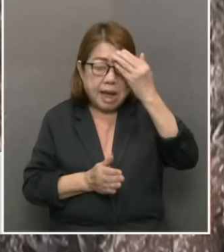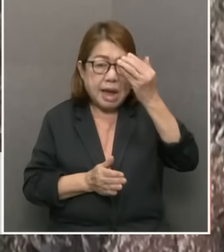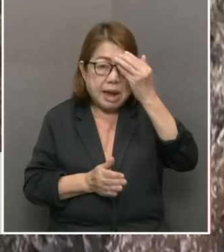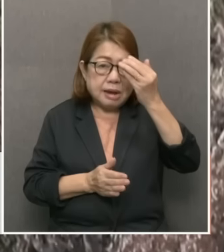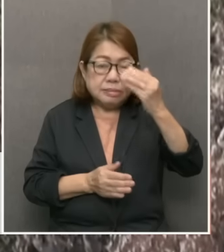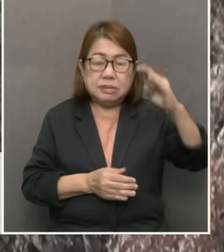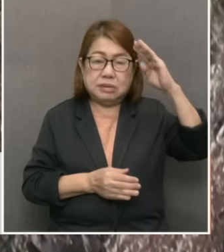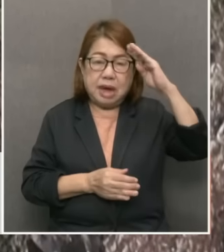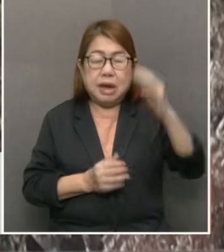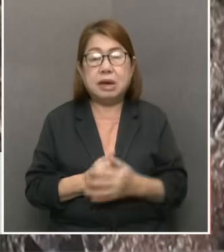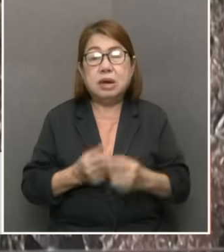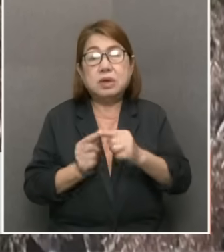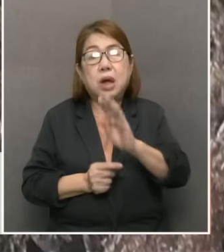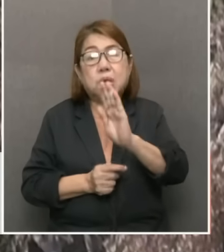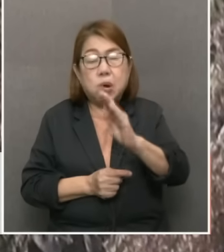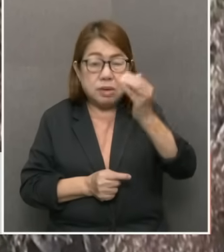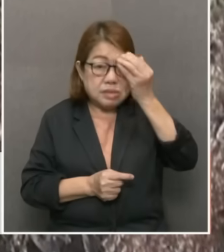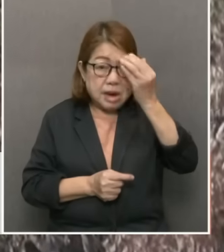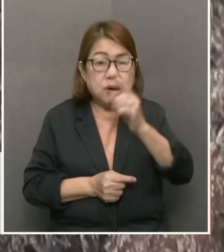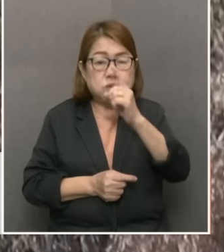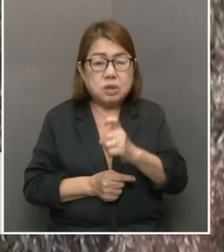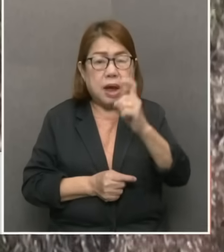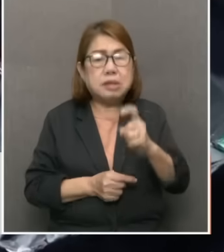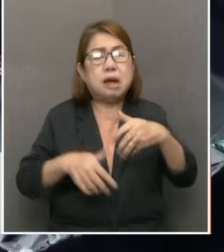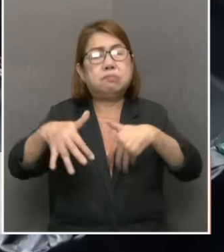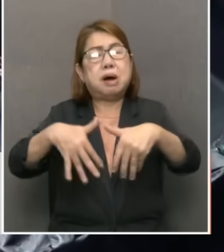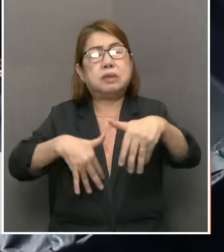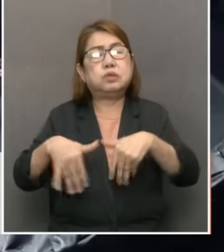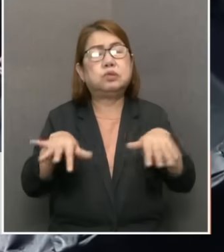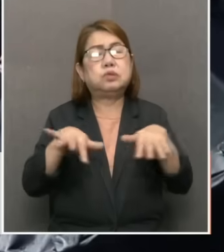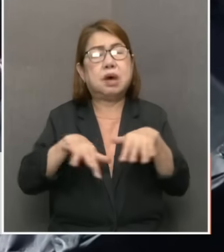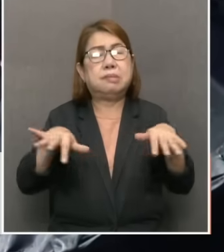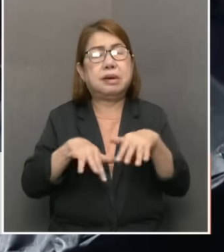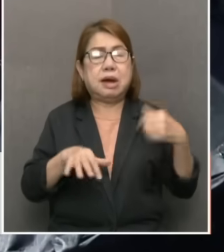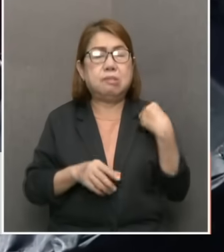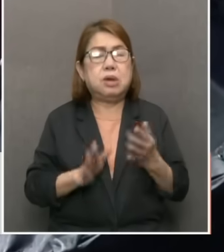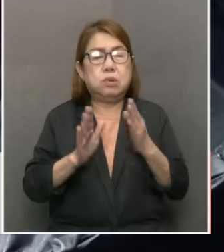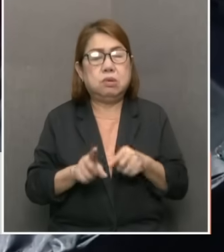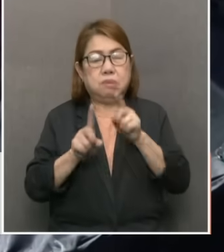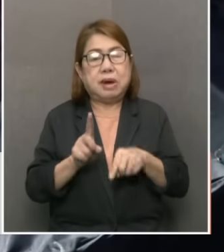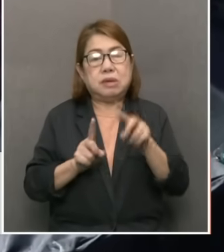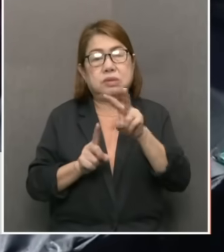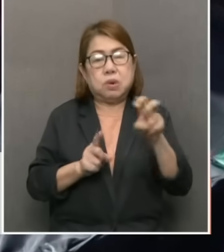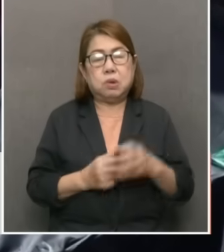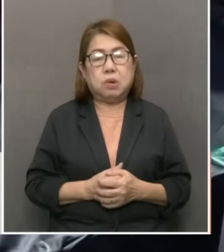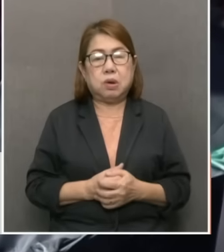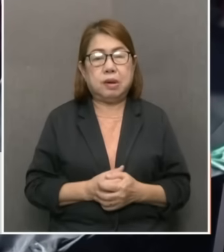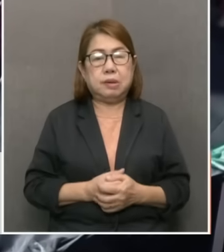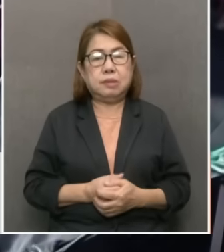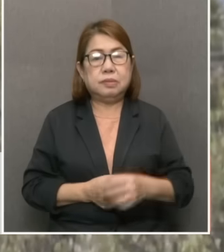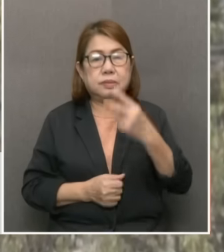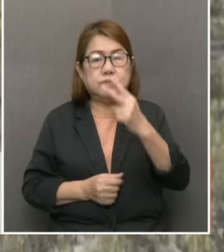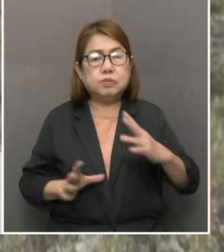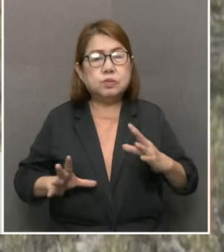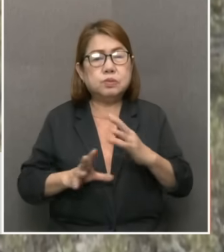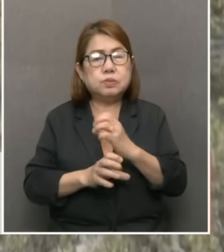อดผู้เสียชีวิตฝ่ายอิสราเอลส่วนใหญ่เป็นพลเรือนยังคงเดิมอยู่ที่ราวๆ 1,200 คนนี่เป็นยอดผู้เสียชีวิตมาก